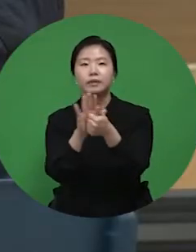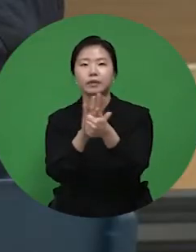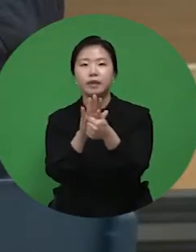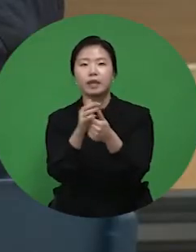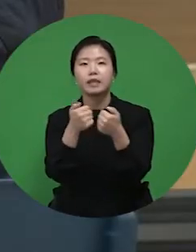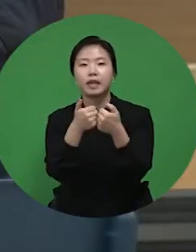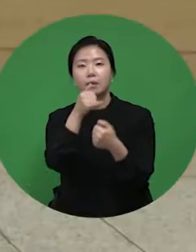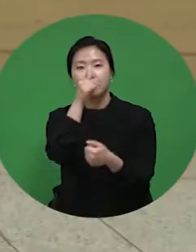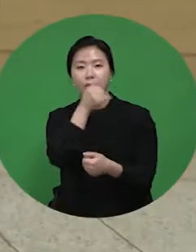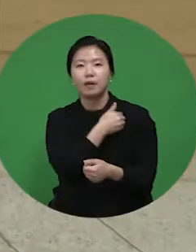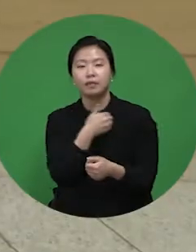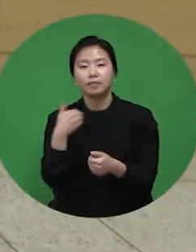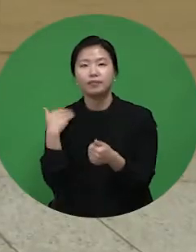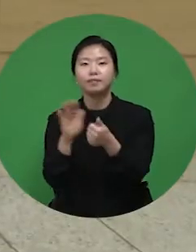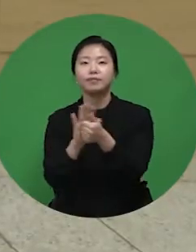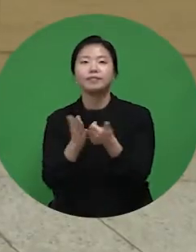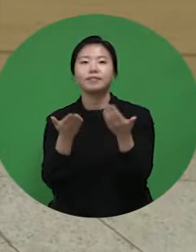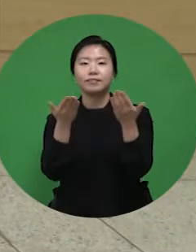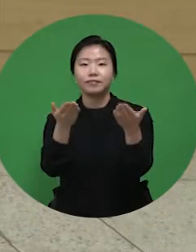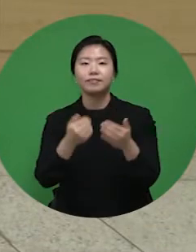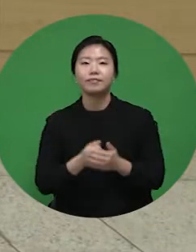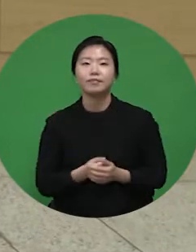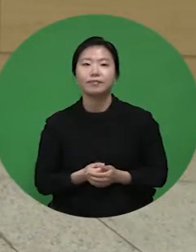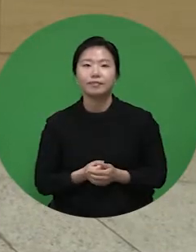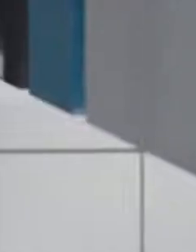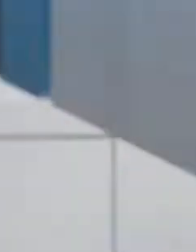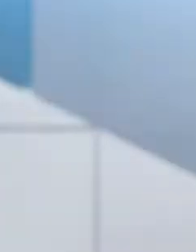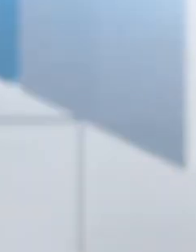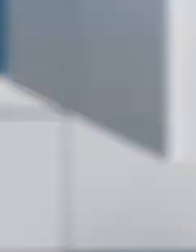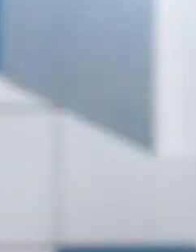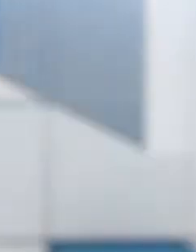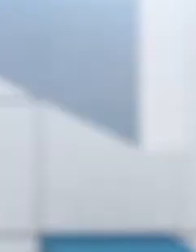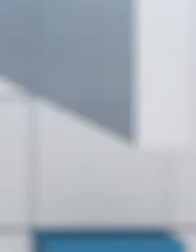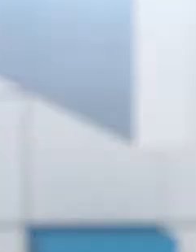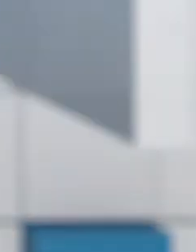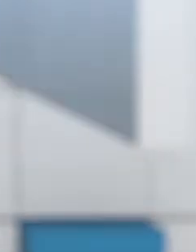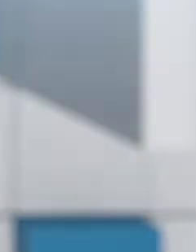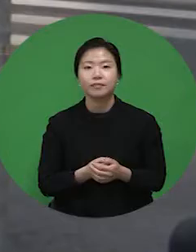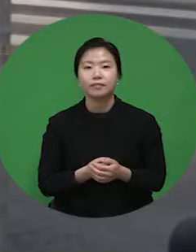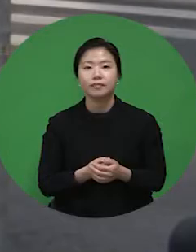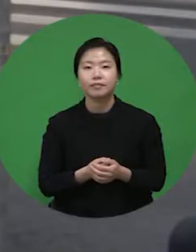상담도 진행하며 알찬 시간을 보냈습니다.